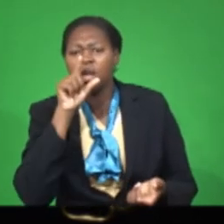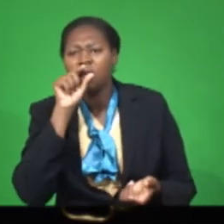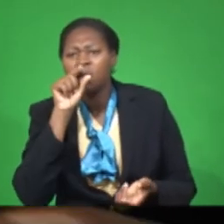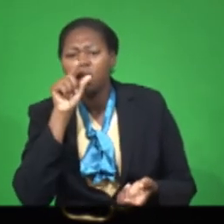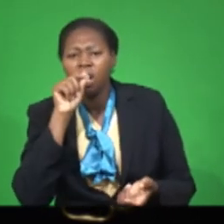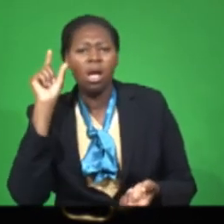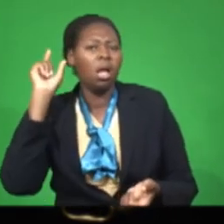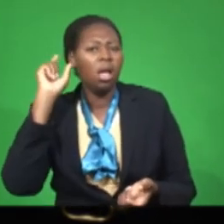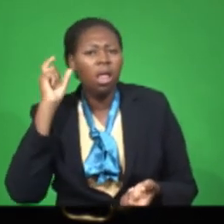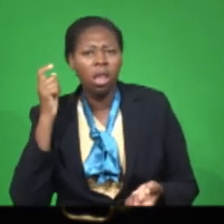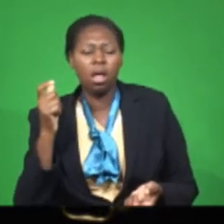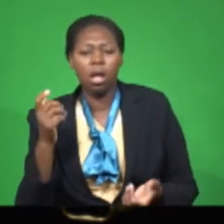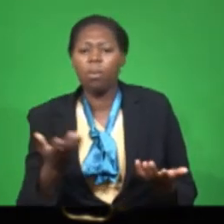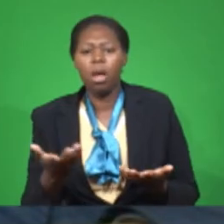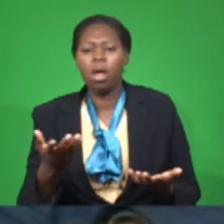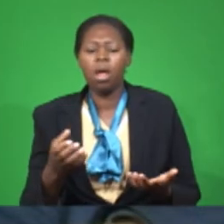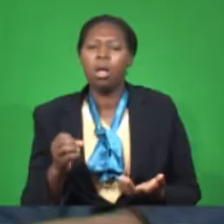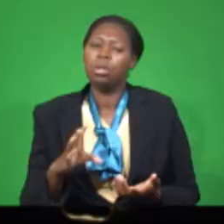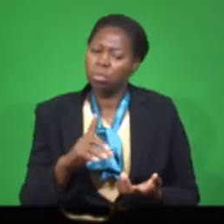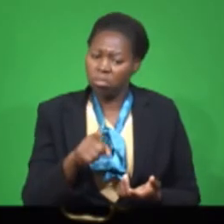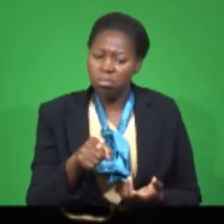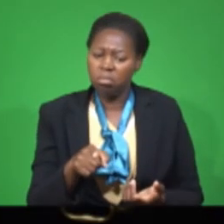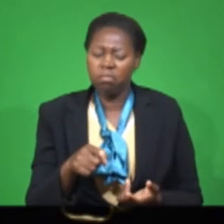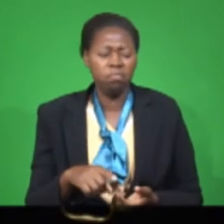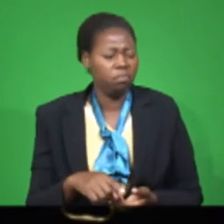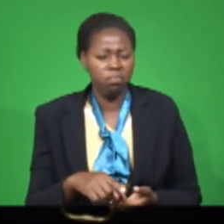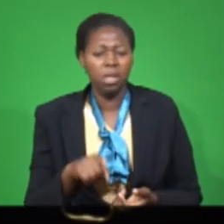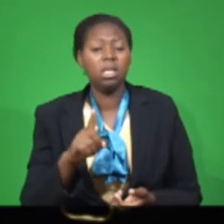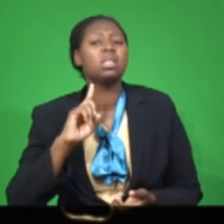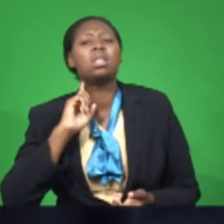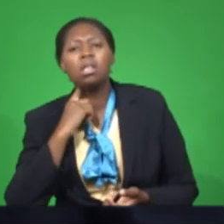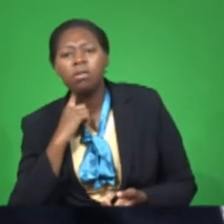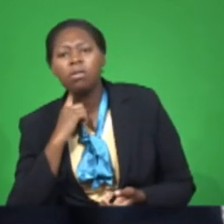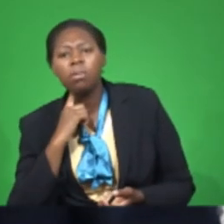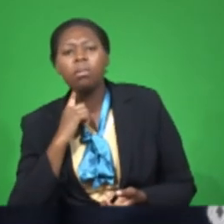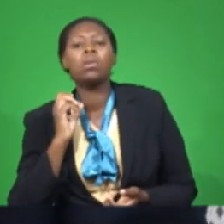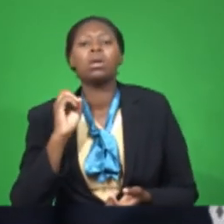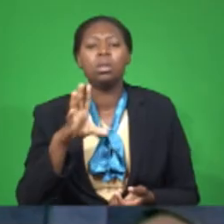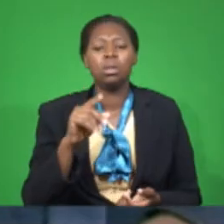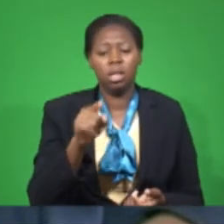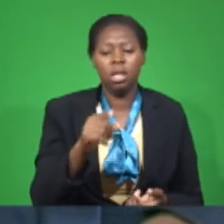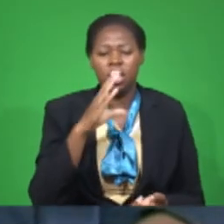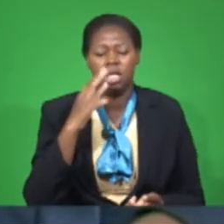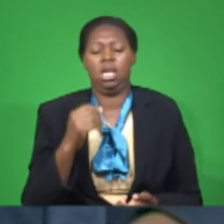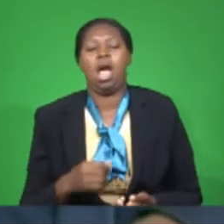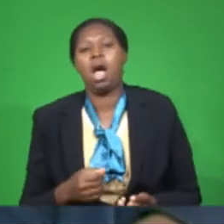kukakatirira. Pandakazoona kuti aive tsotsi mani. Aitozva kuti vanhu vachatirinowanikwa kupi. Zvikanzi bati tinawo panapa.